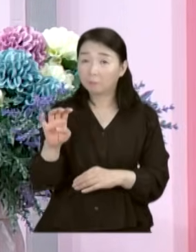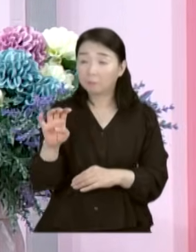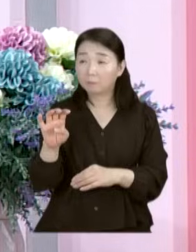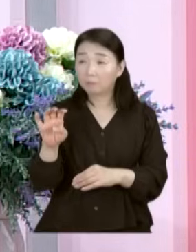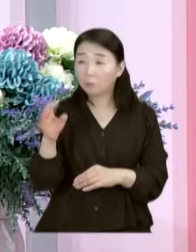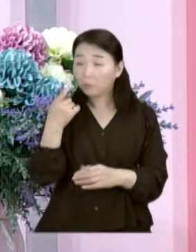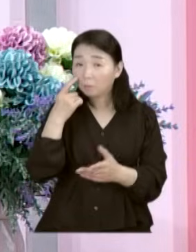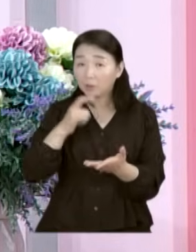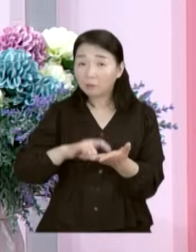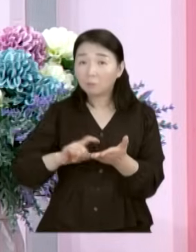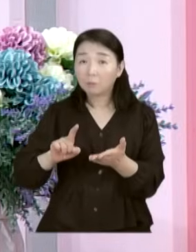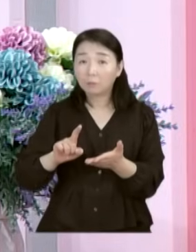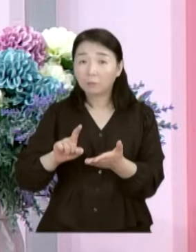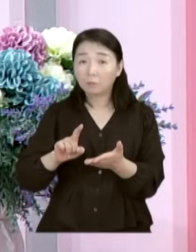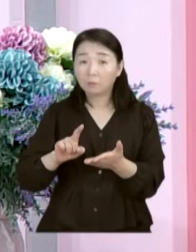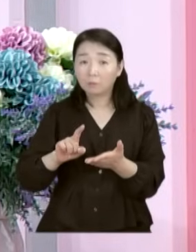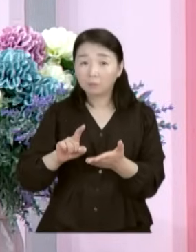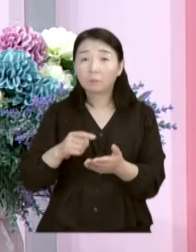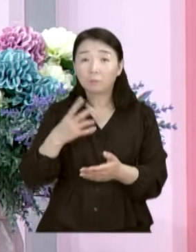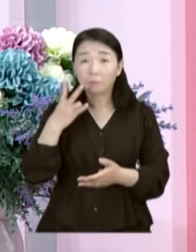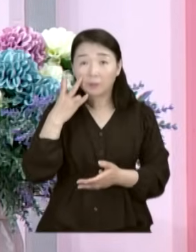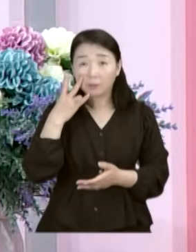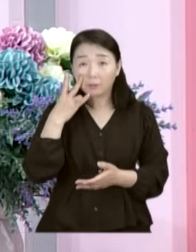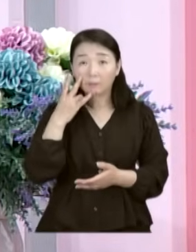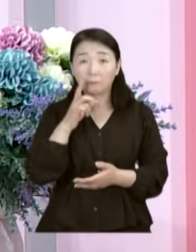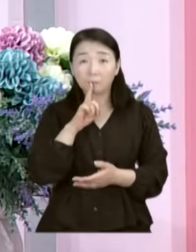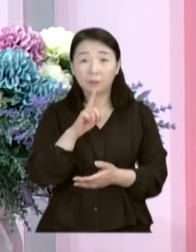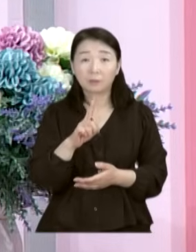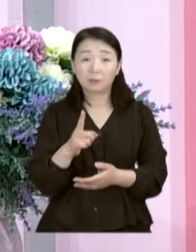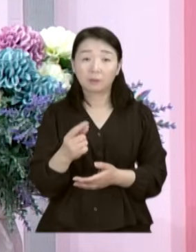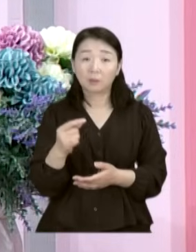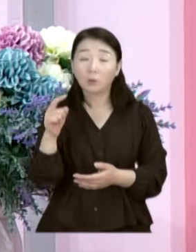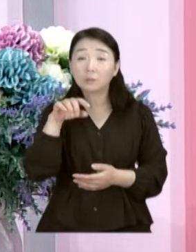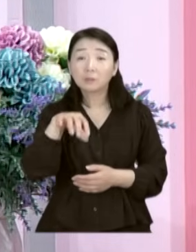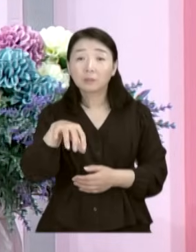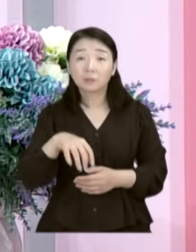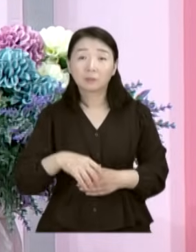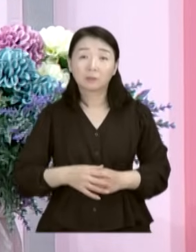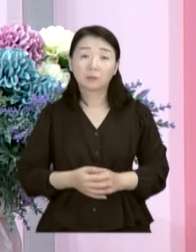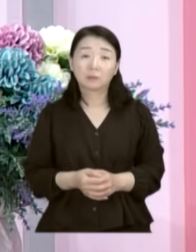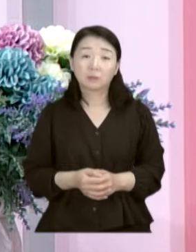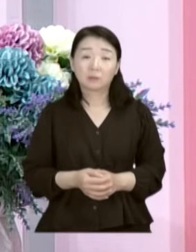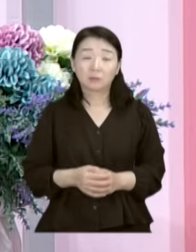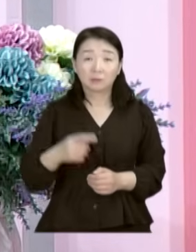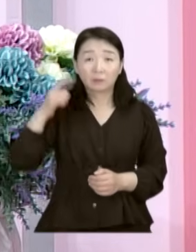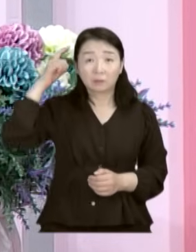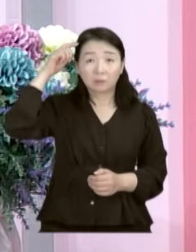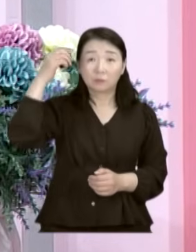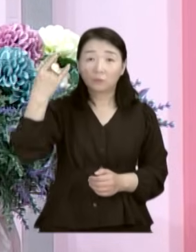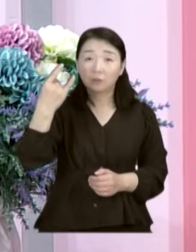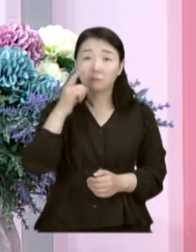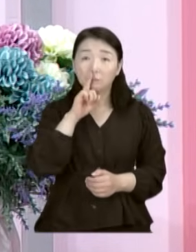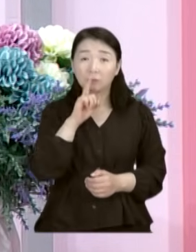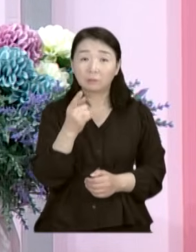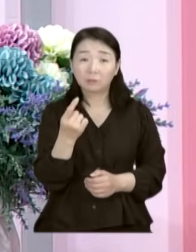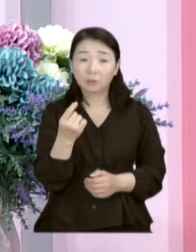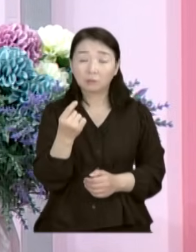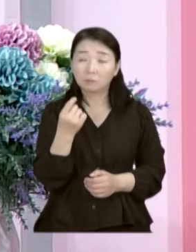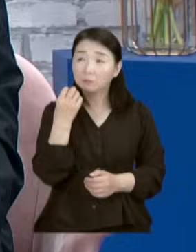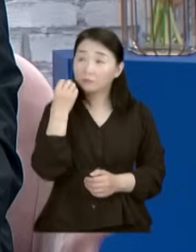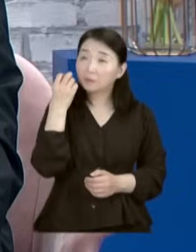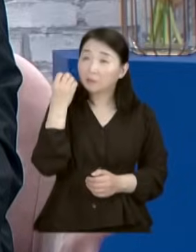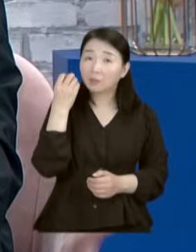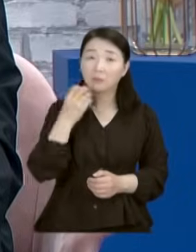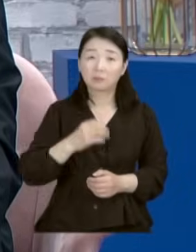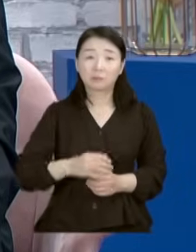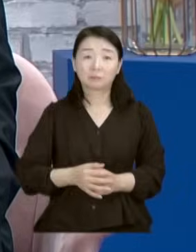하세요 뭐가 나왔어요 발견됐어요 했더니네 그러시더라구요 어디예요 뇌라고